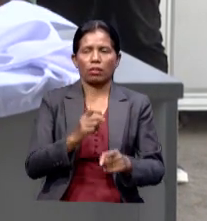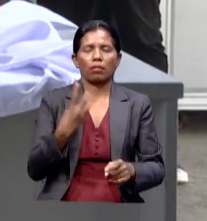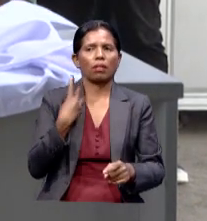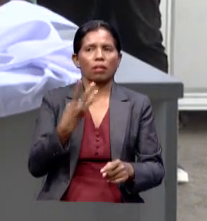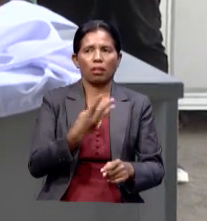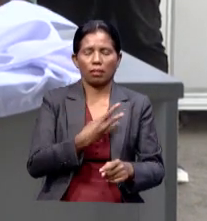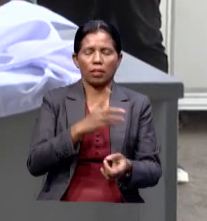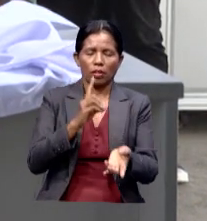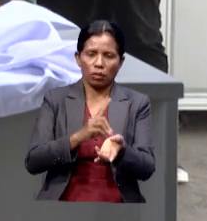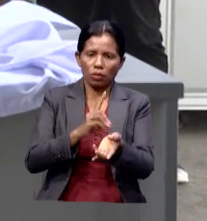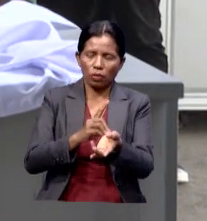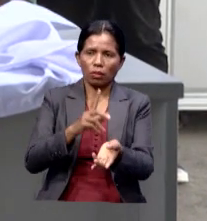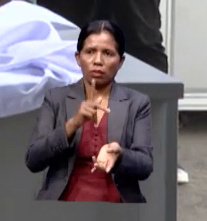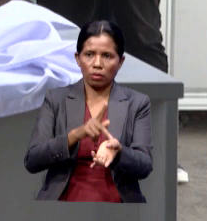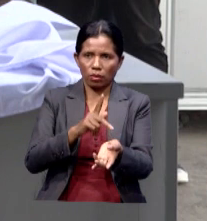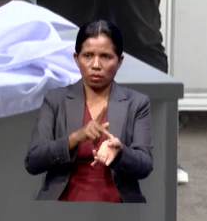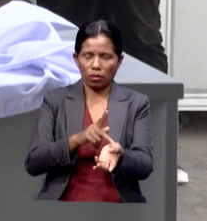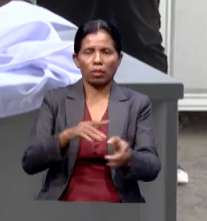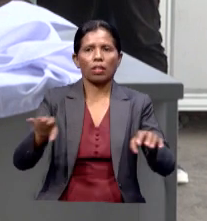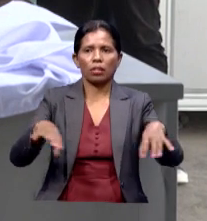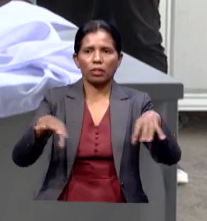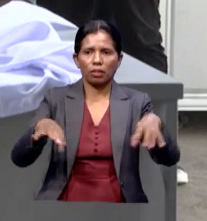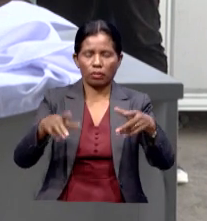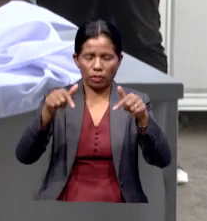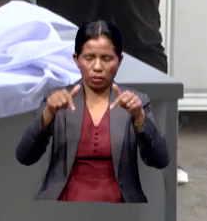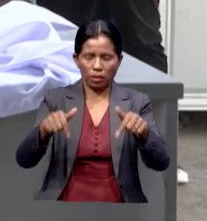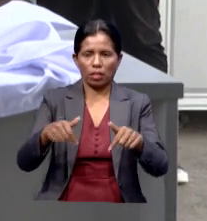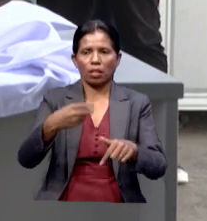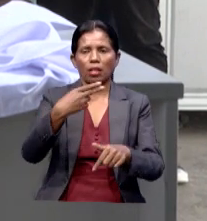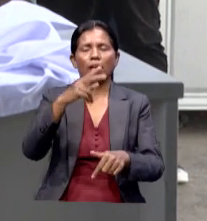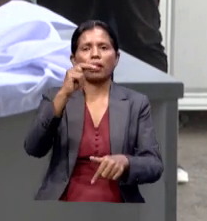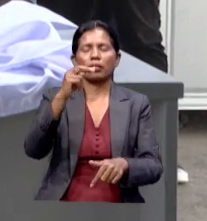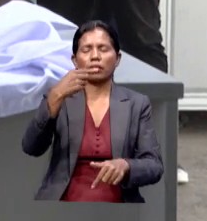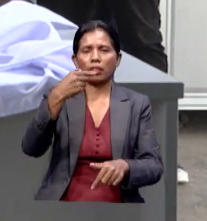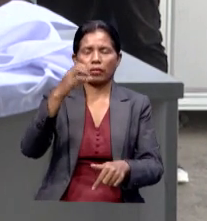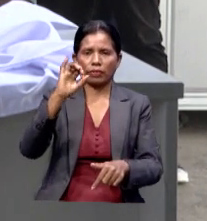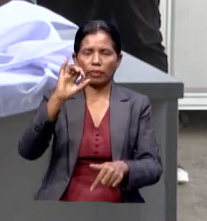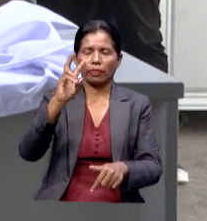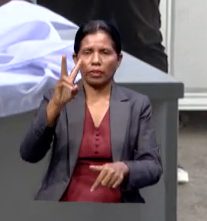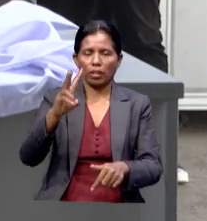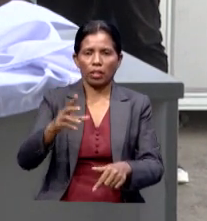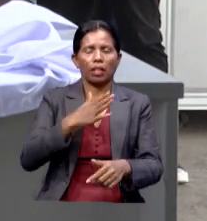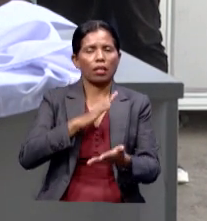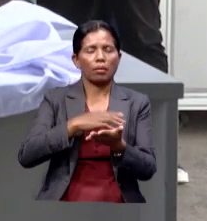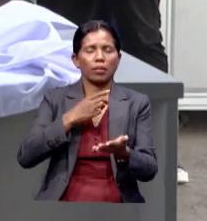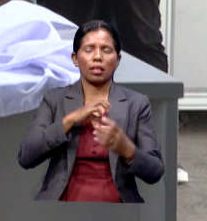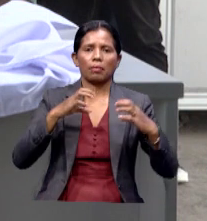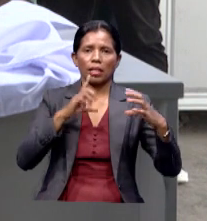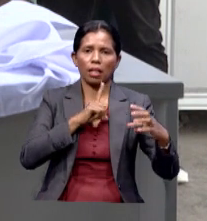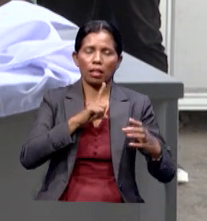enfermeiro doutor, ame técnico profissional lebeke serviço a NGB e dane olaramos ba imi. Ame sei